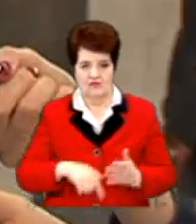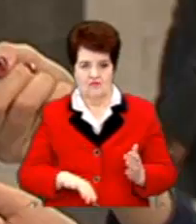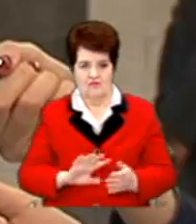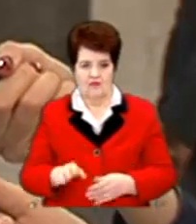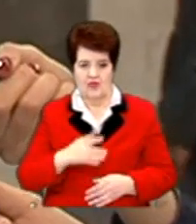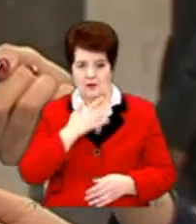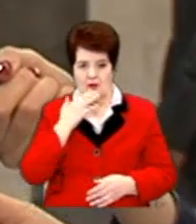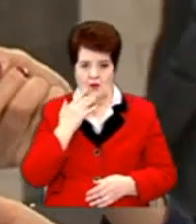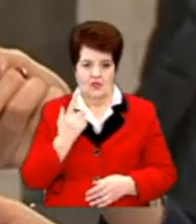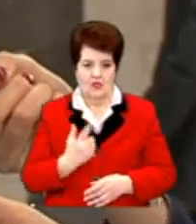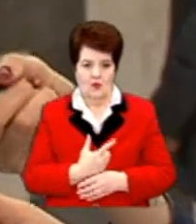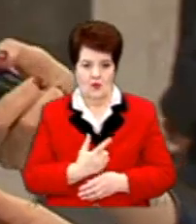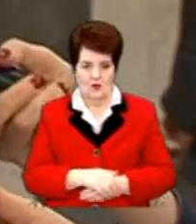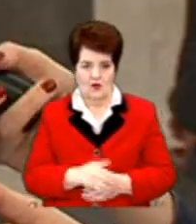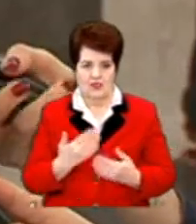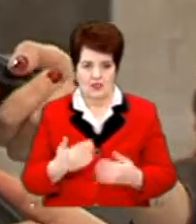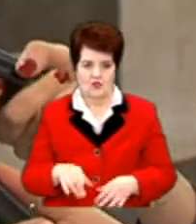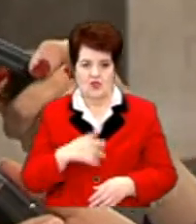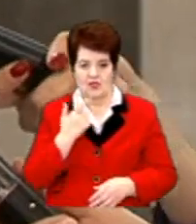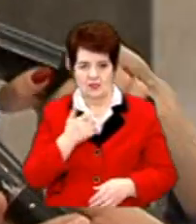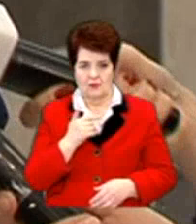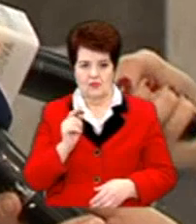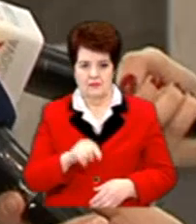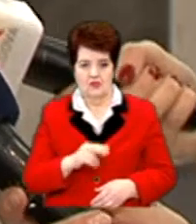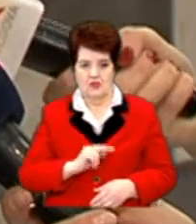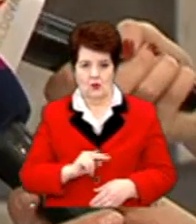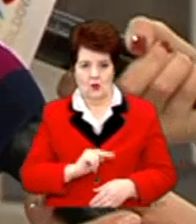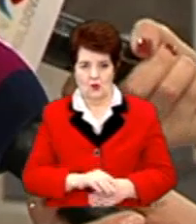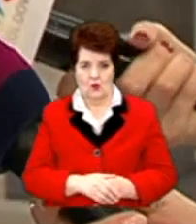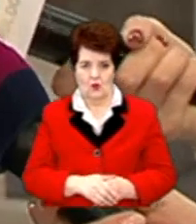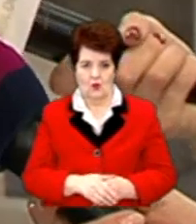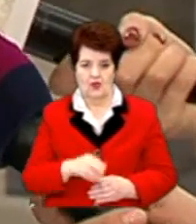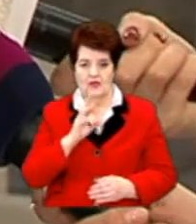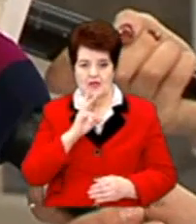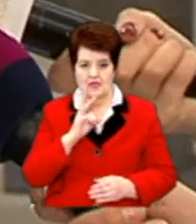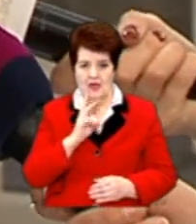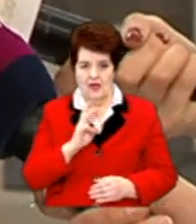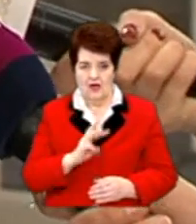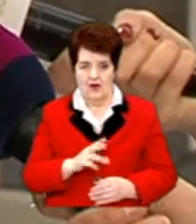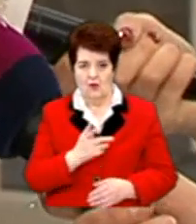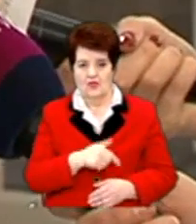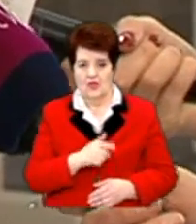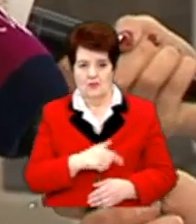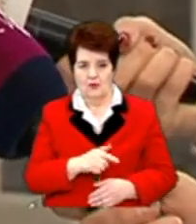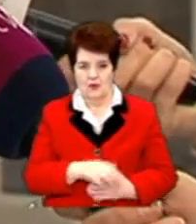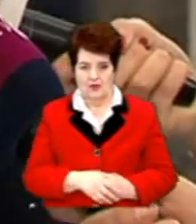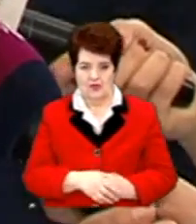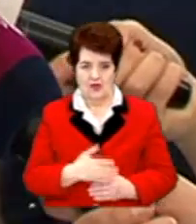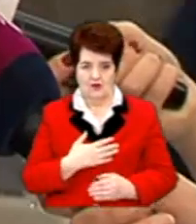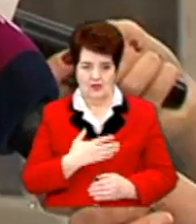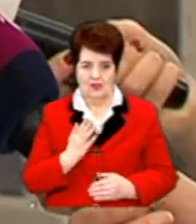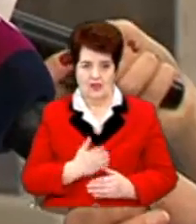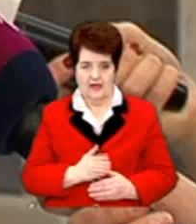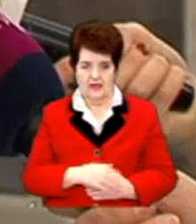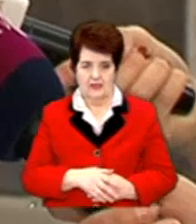mai multe ori deja am spus despre acest lucru, că salariul deputaților fracțiunii noastre